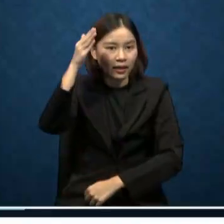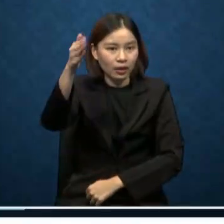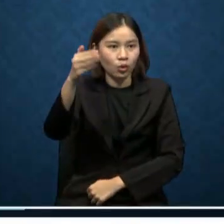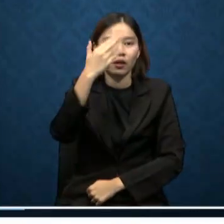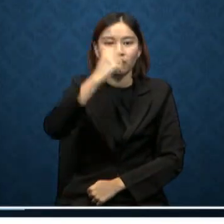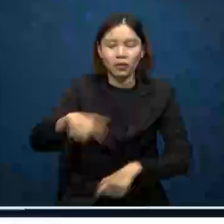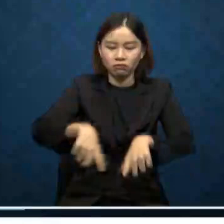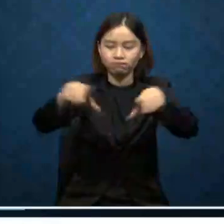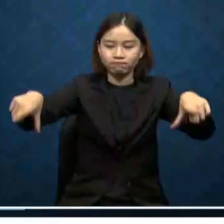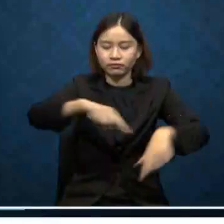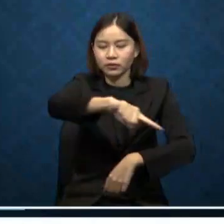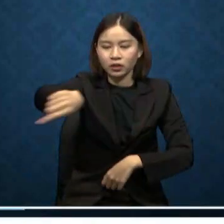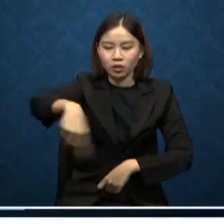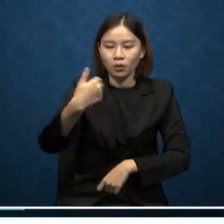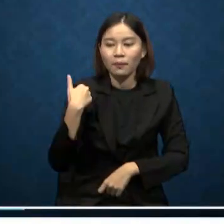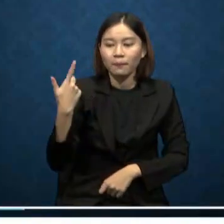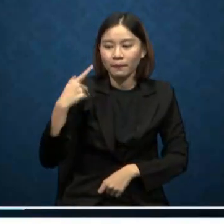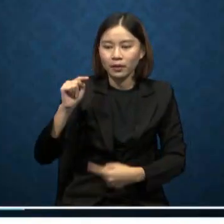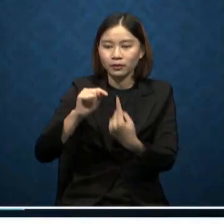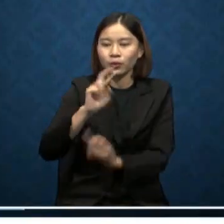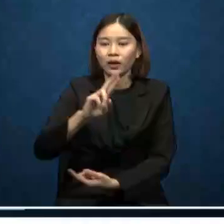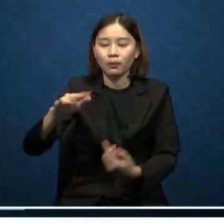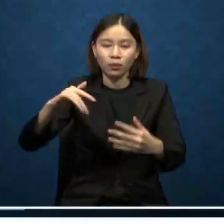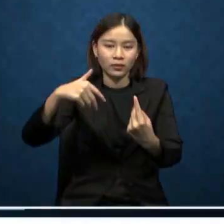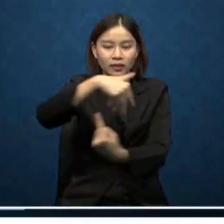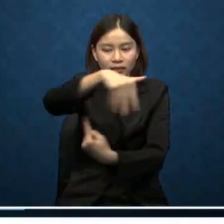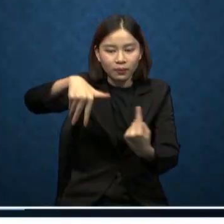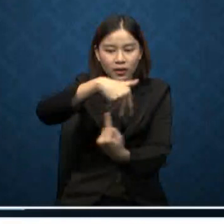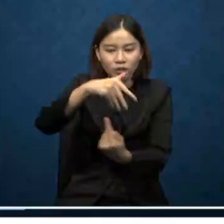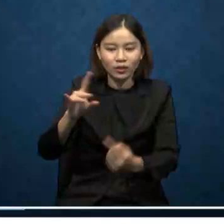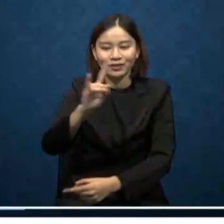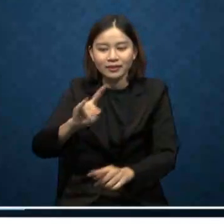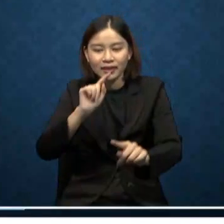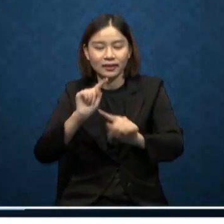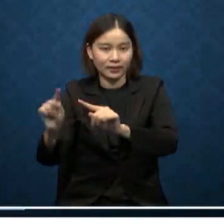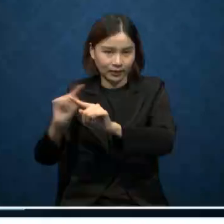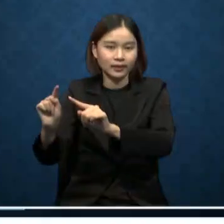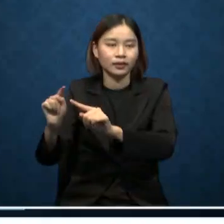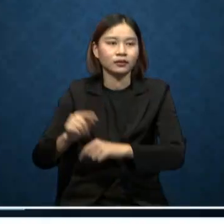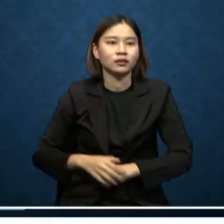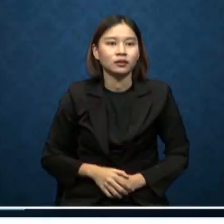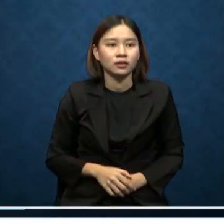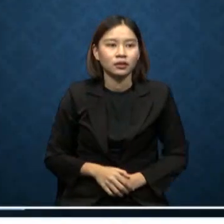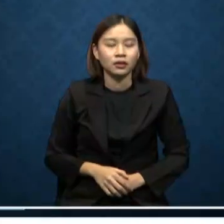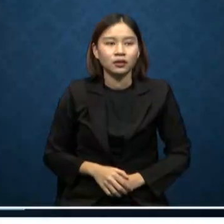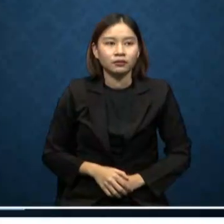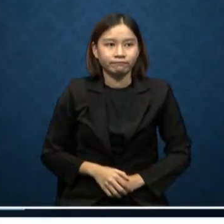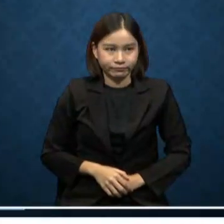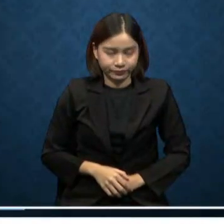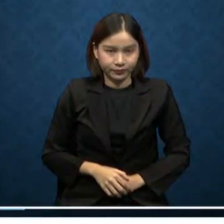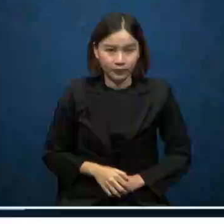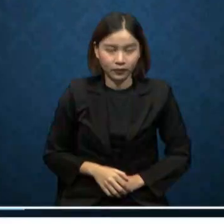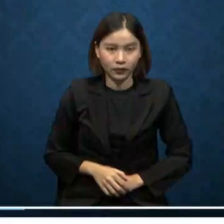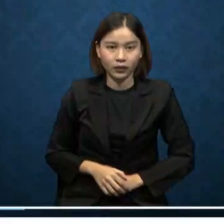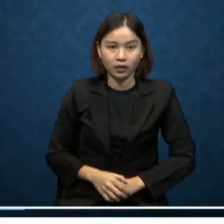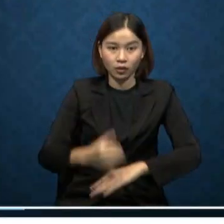เพราวาพ้ที่มีประโยช์ต่ระบบนิเวทของสิ่มีชวิตนานานพระการจากการทบริ